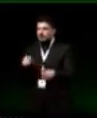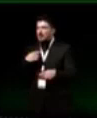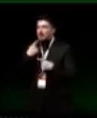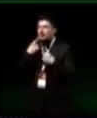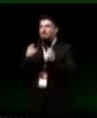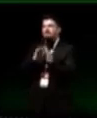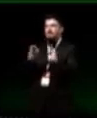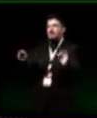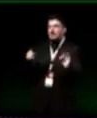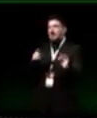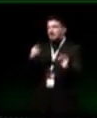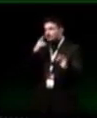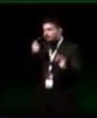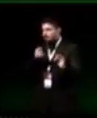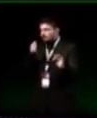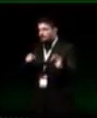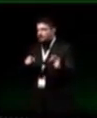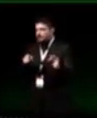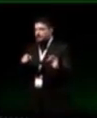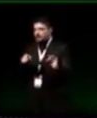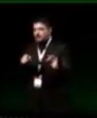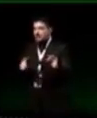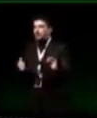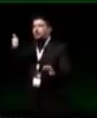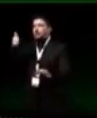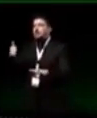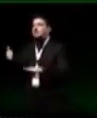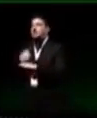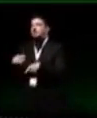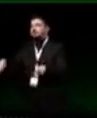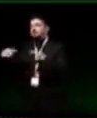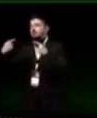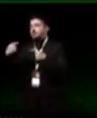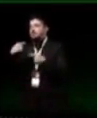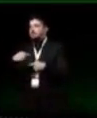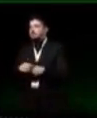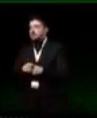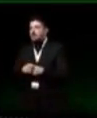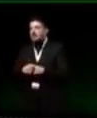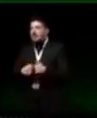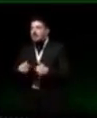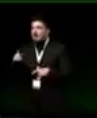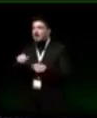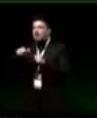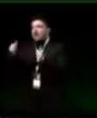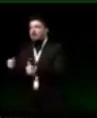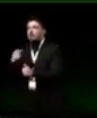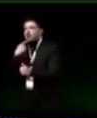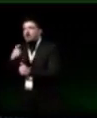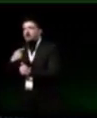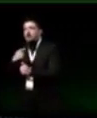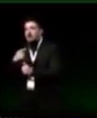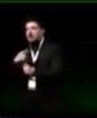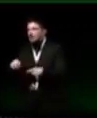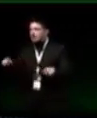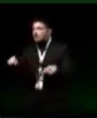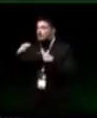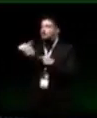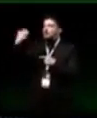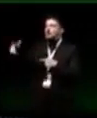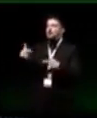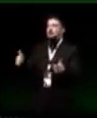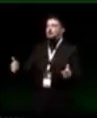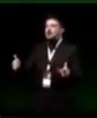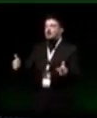nostro principale avversario, il nostro principale competitore, ma era un modo per dire che noi non avevamo nemici all'esterno,